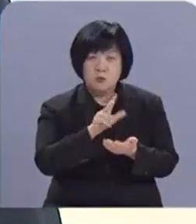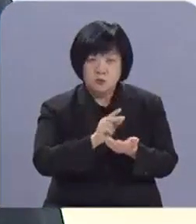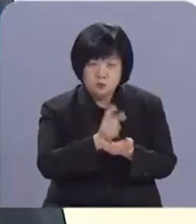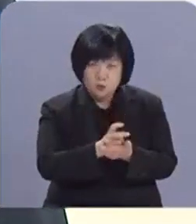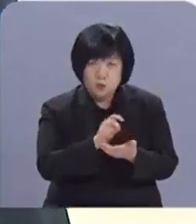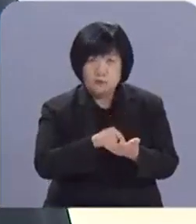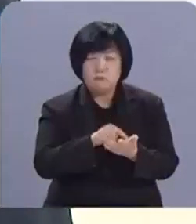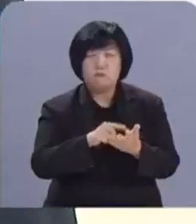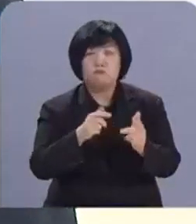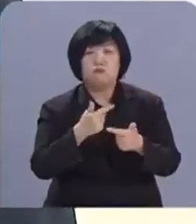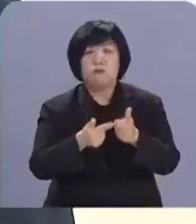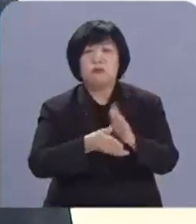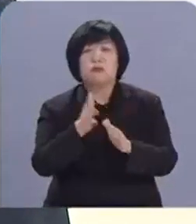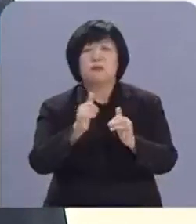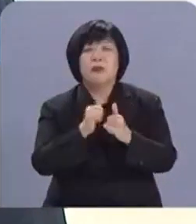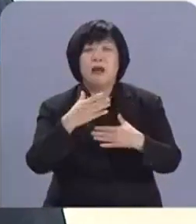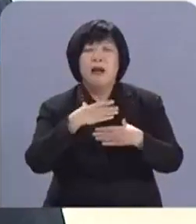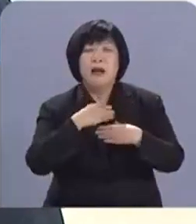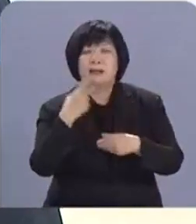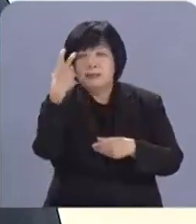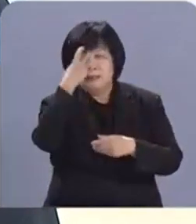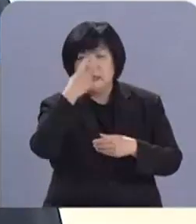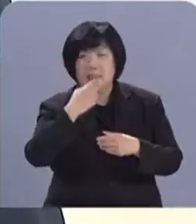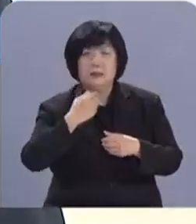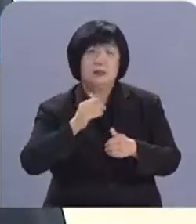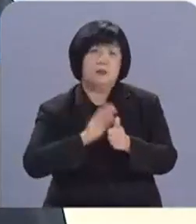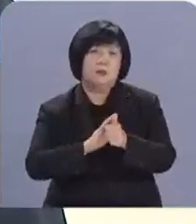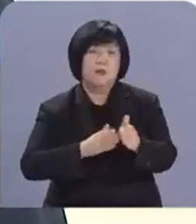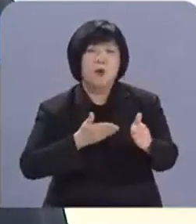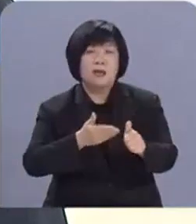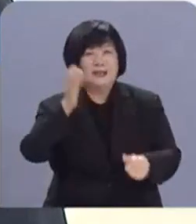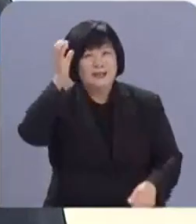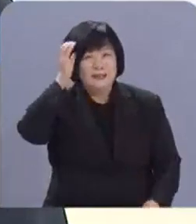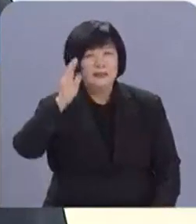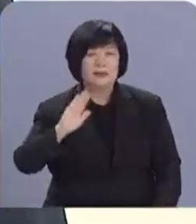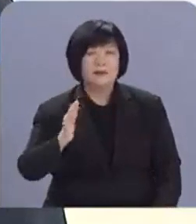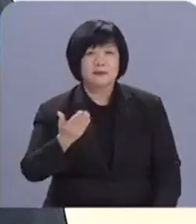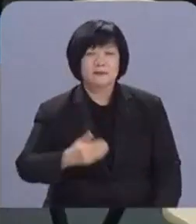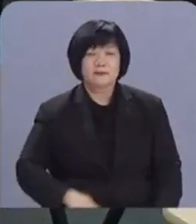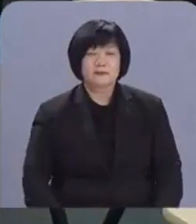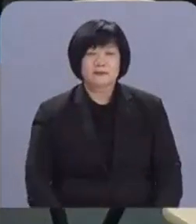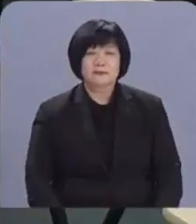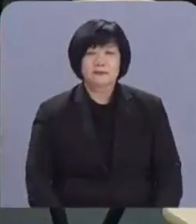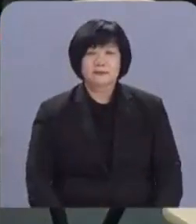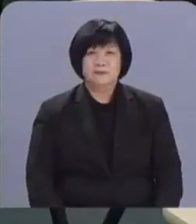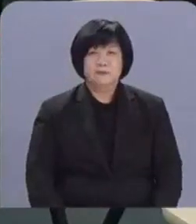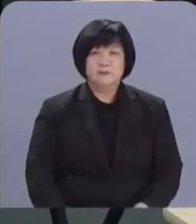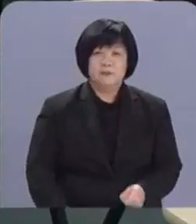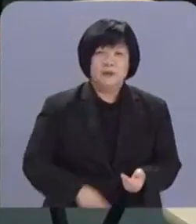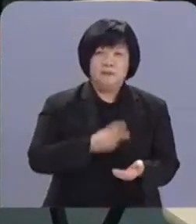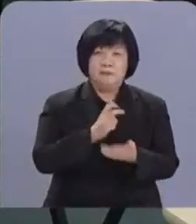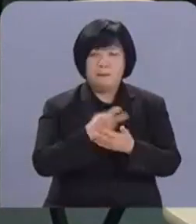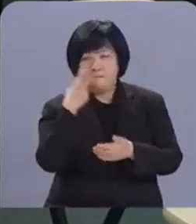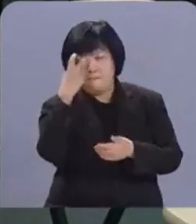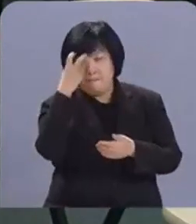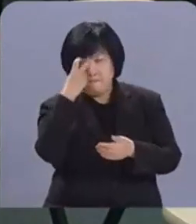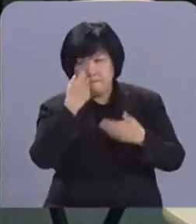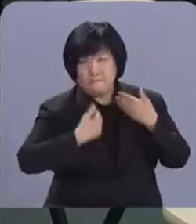시민의 안전을 지키는 측면에서 아마 크게 기여할 것으로 그렇게 기대됩니다. 조례안 심사가